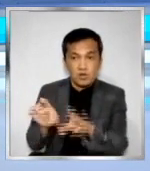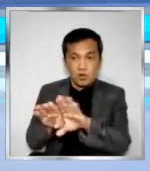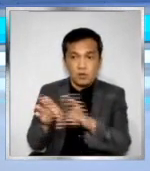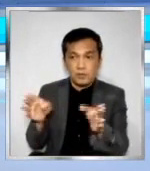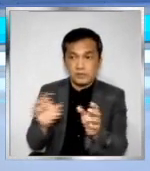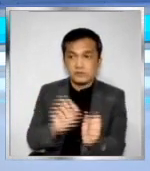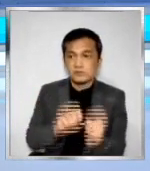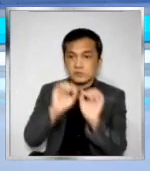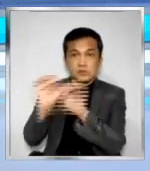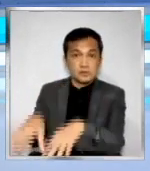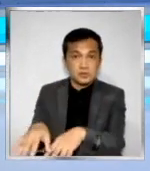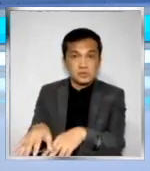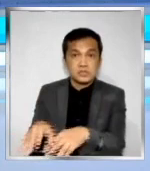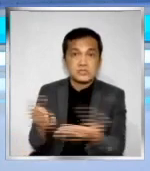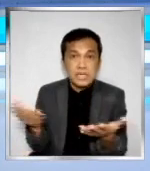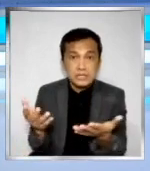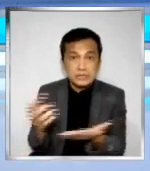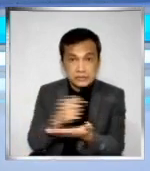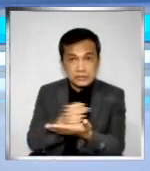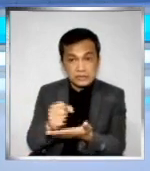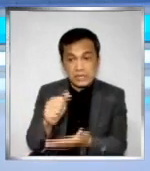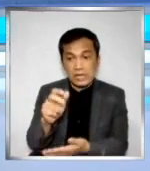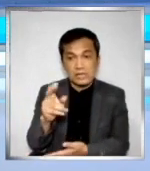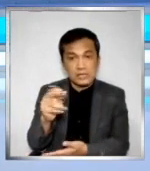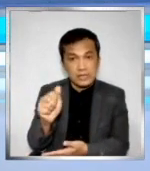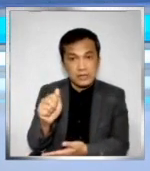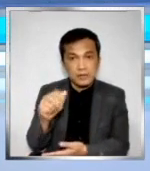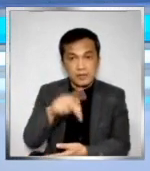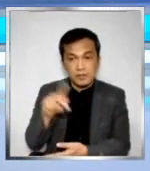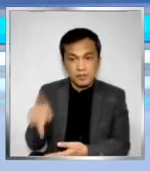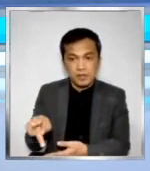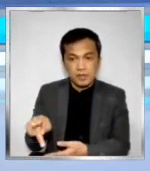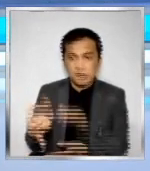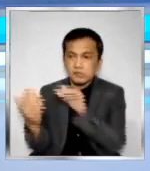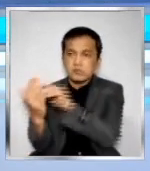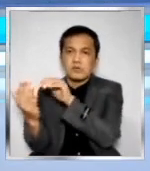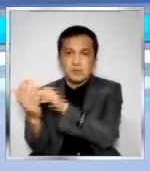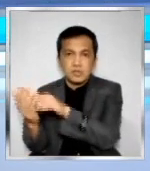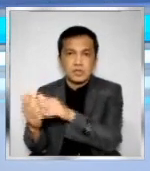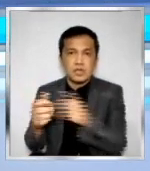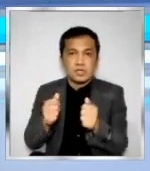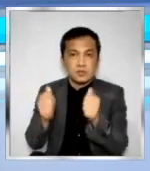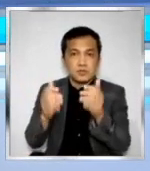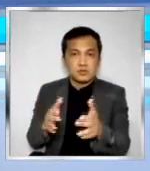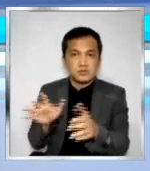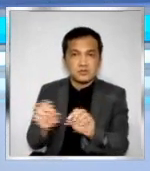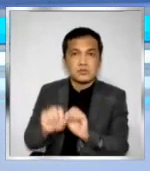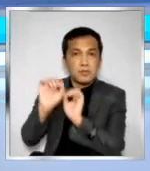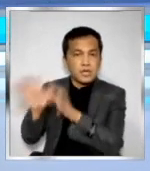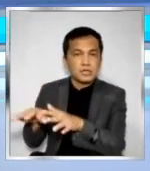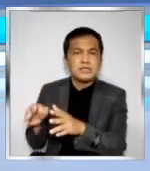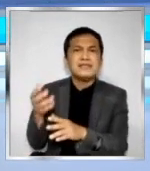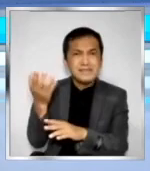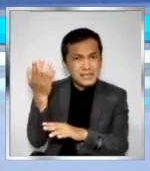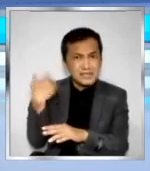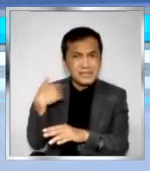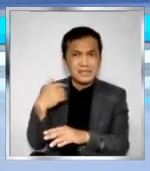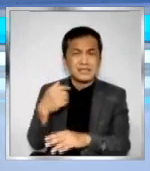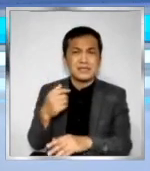Ana, Pampanga. Ang nasermo ng nangangasiwa sa naturang tambakan ay dati pa palang kawanin ng